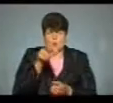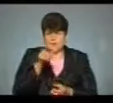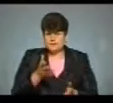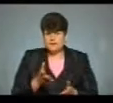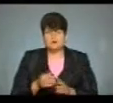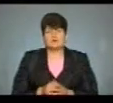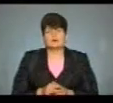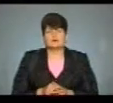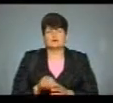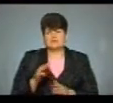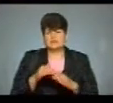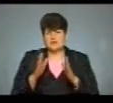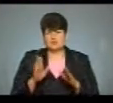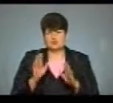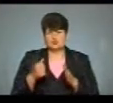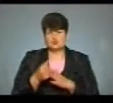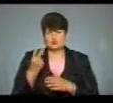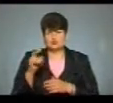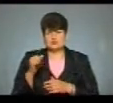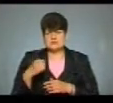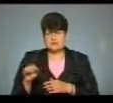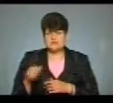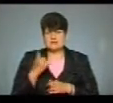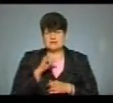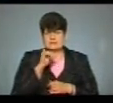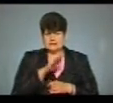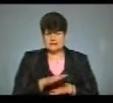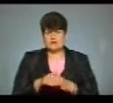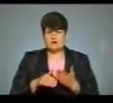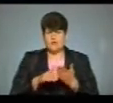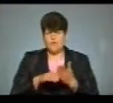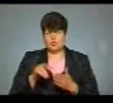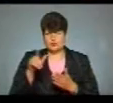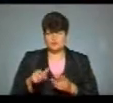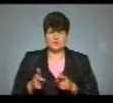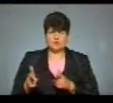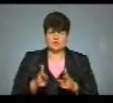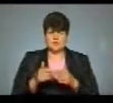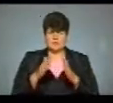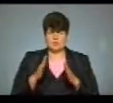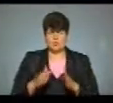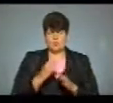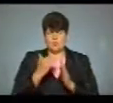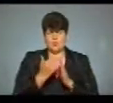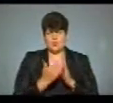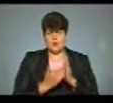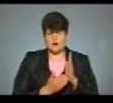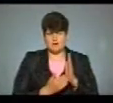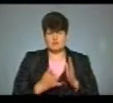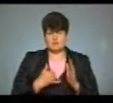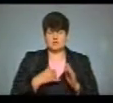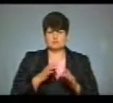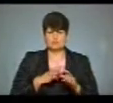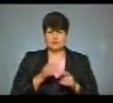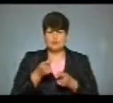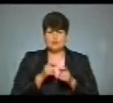діти відпочиватимуть до 2 серпня. Для них волонтерка Христина Фетсіса підготувала таборову програму. У нас був мотузковий курс